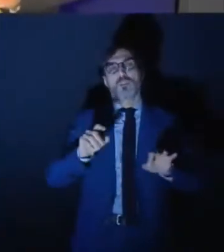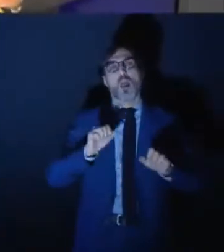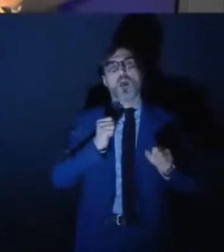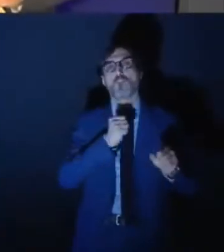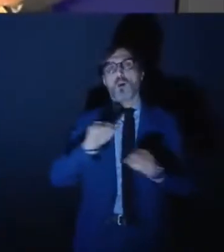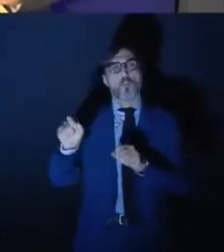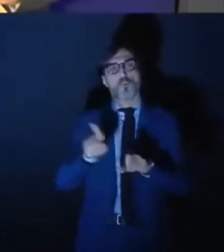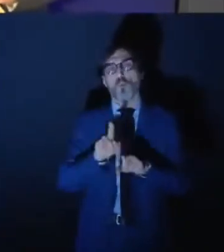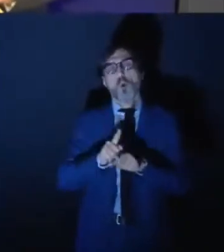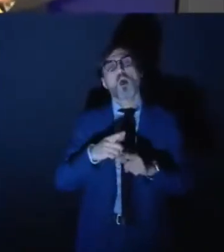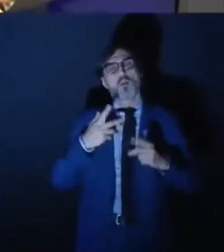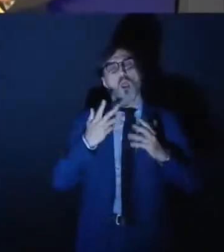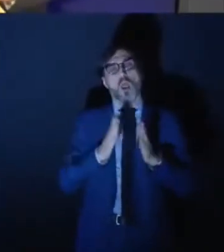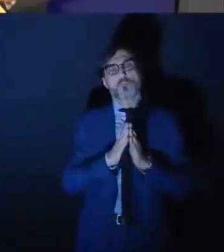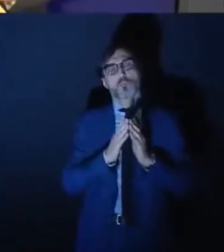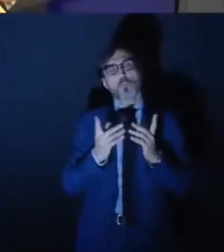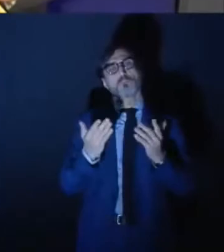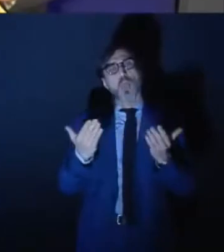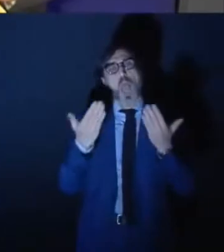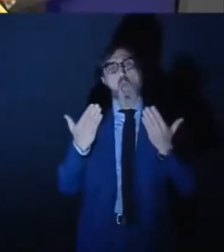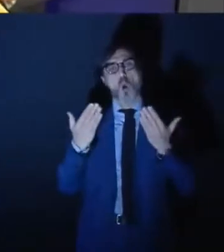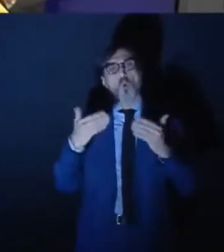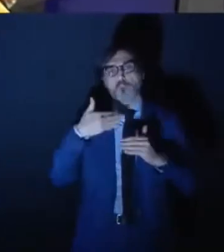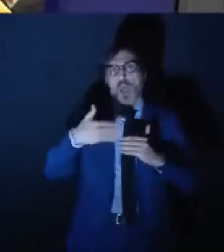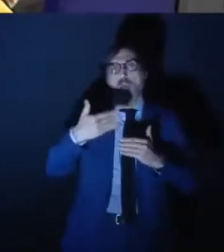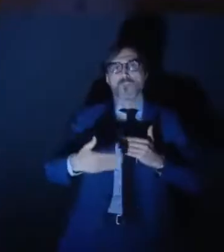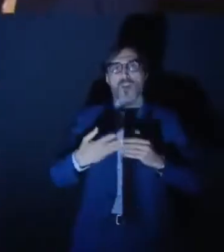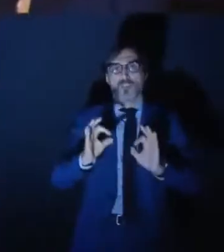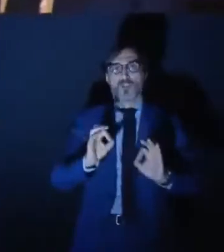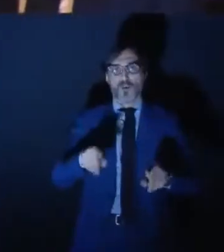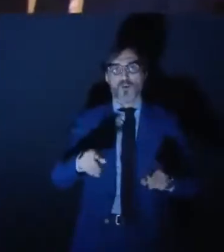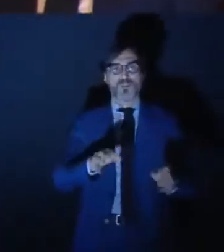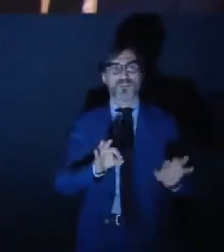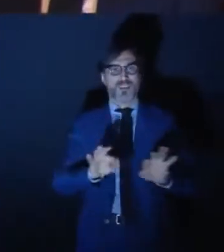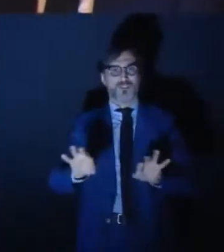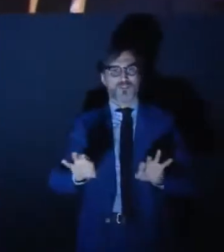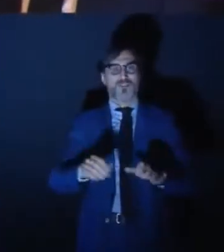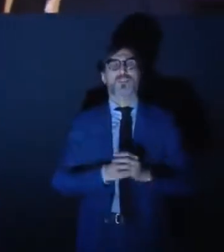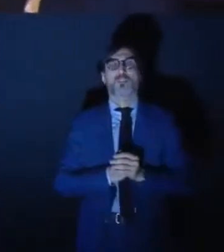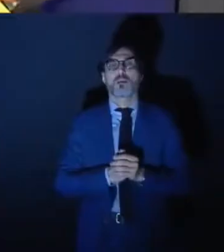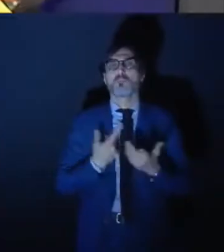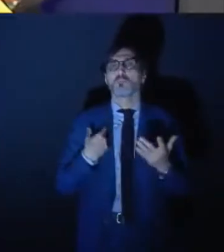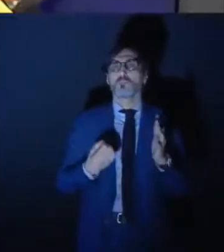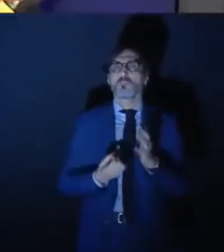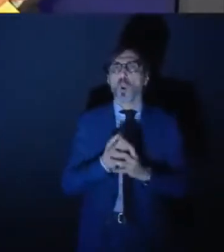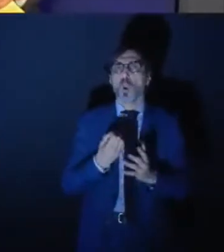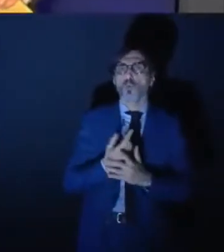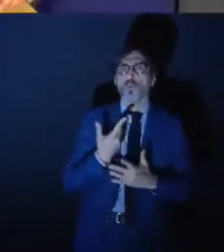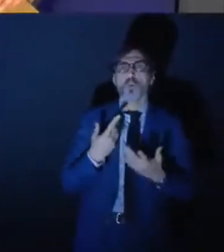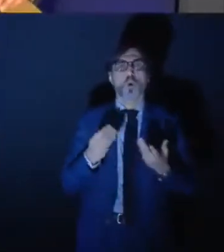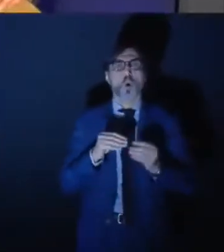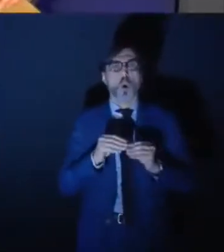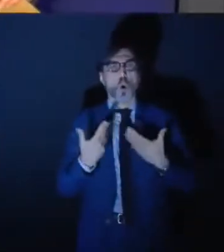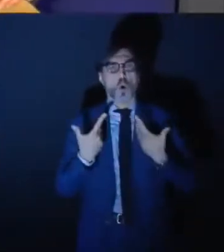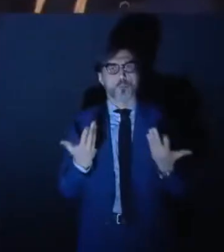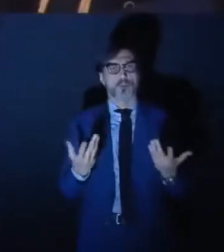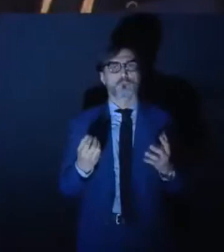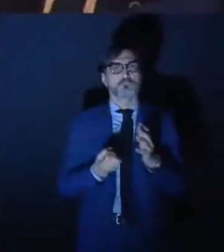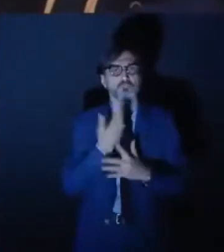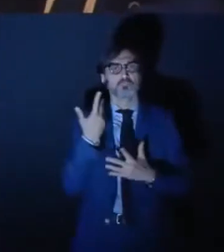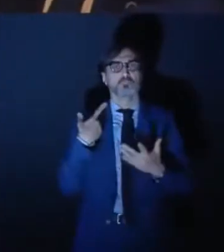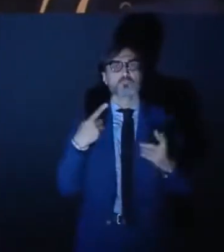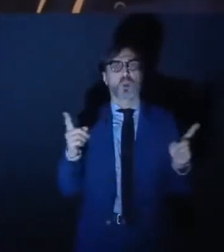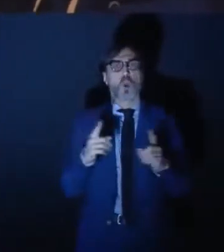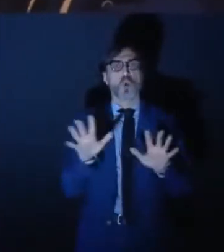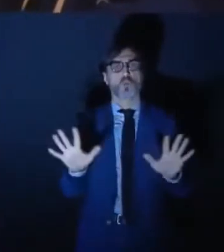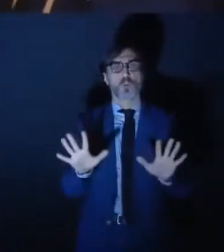proseguire su questa strada com'è nata l'idea di produrre proprio di realizzare questo cortometraggio l'idea